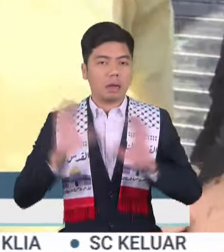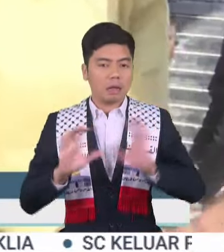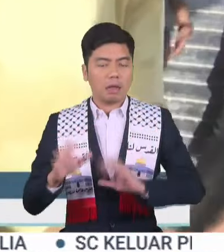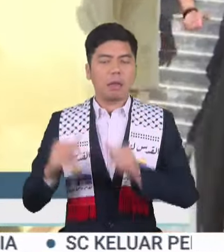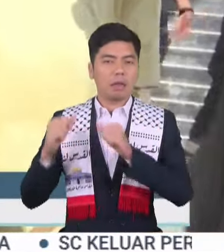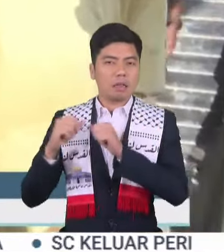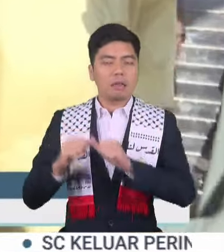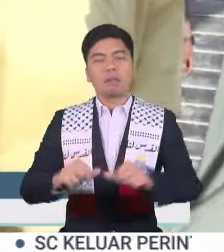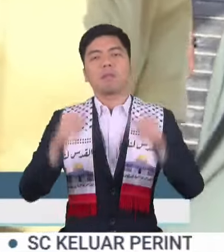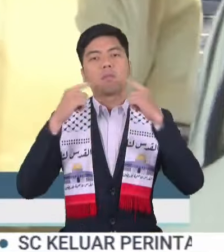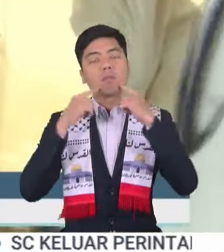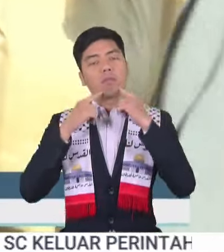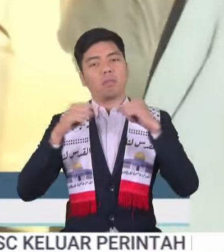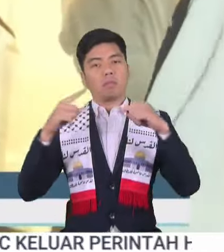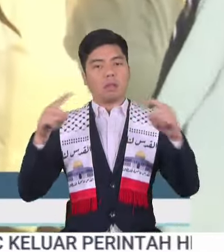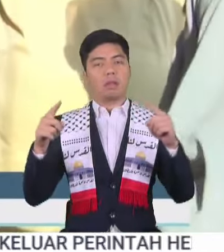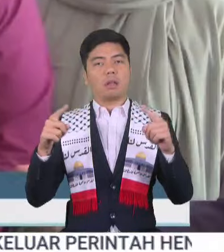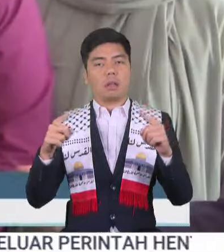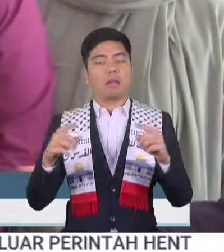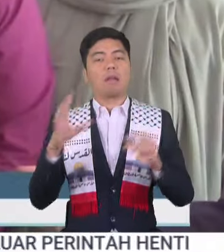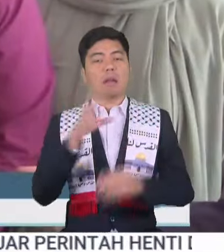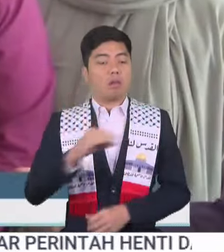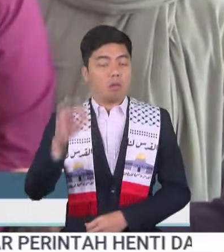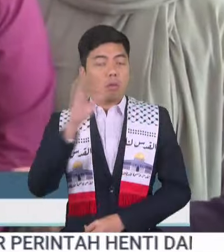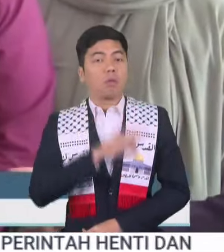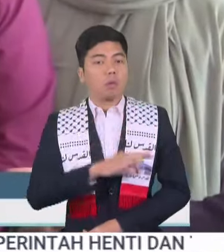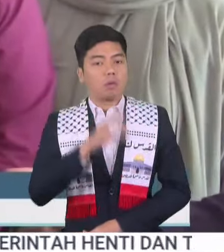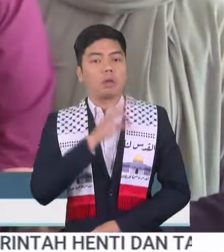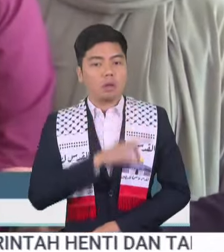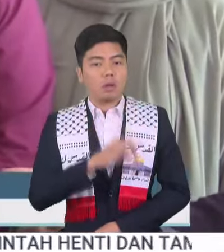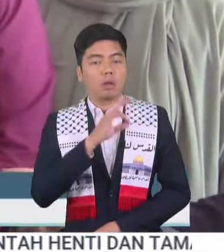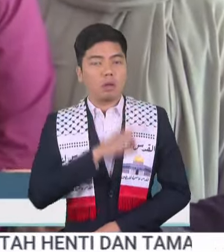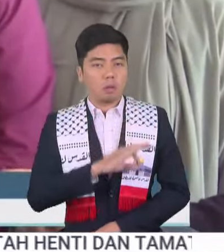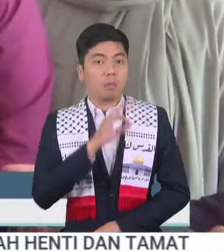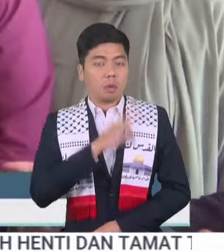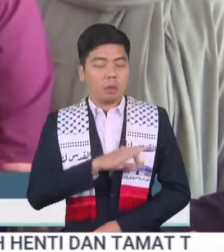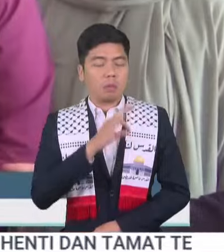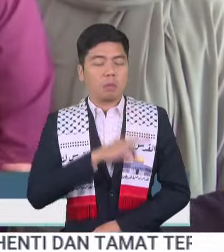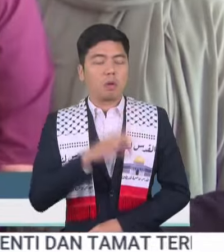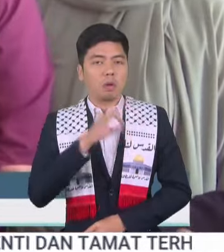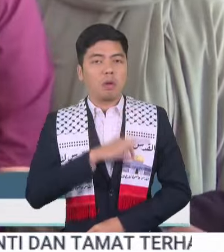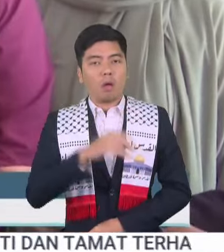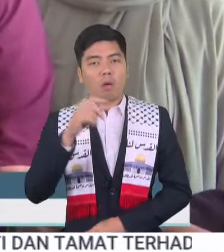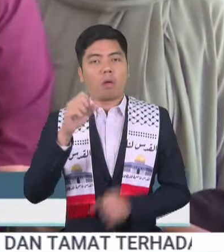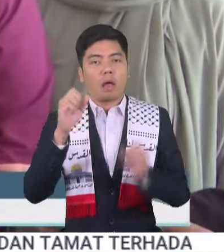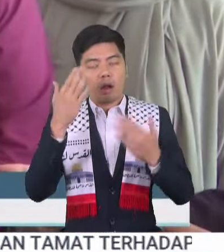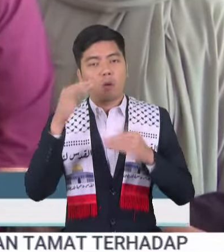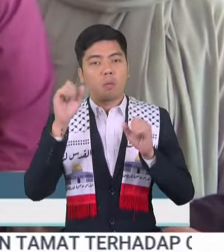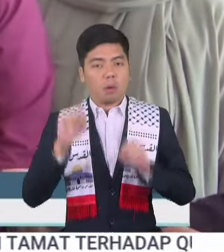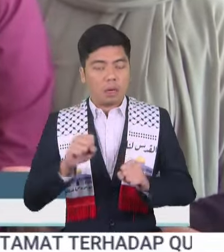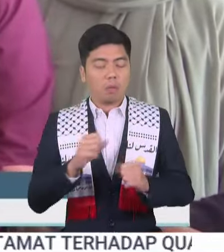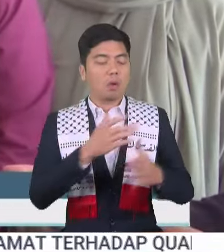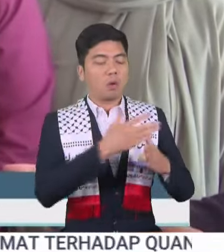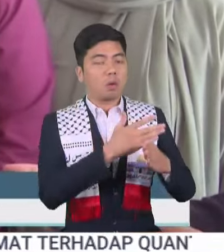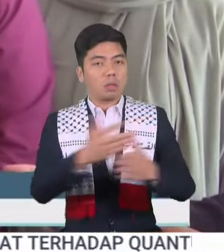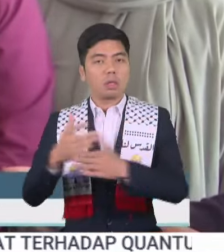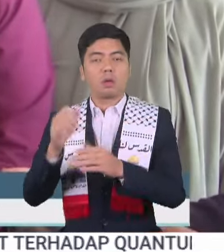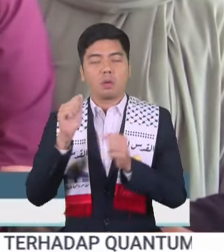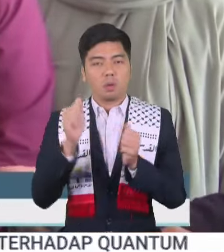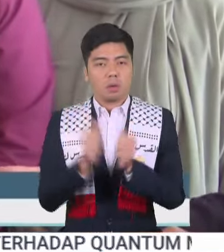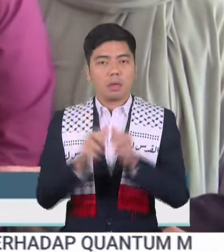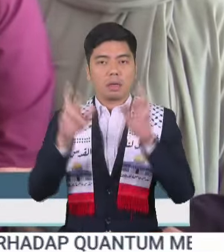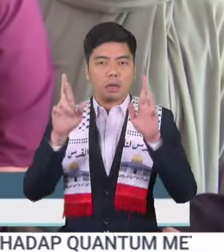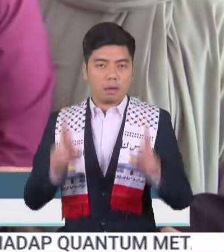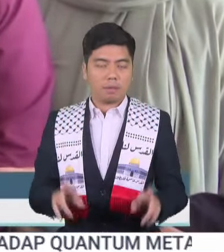terus maju jaya dan keuntungan yang didapati oleh syarikat ini dapat disumbangkan kepada masyarakat